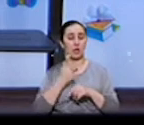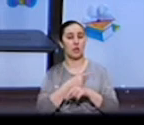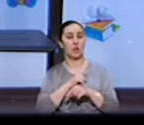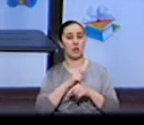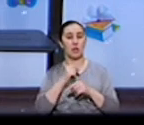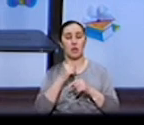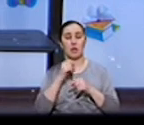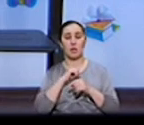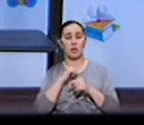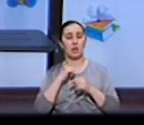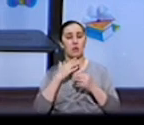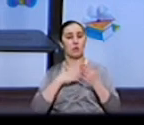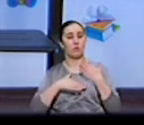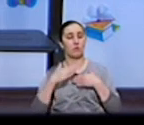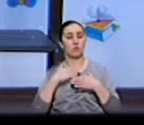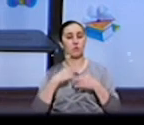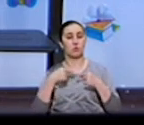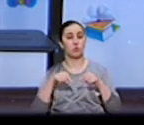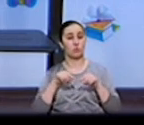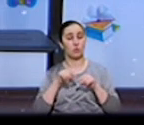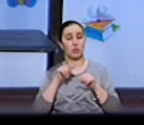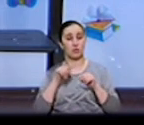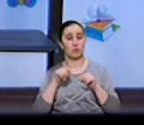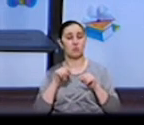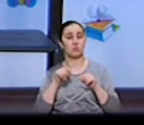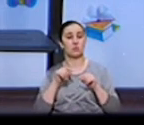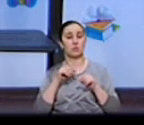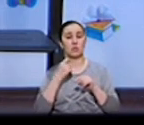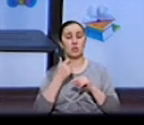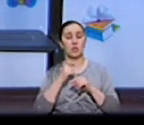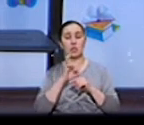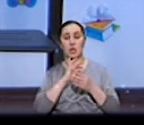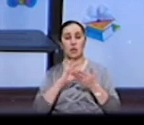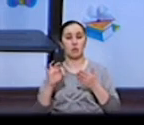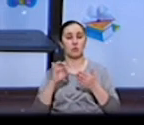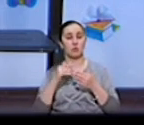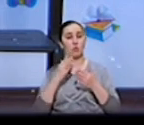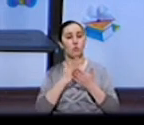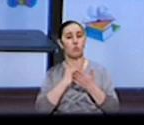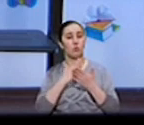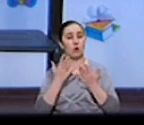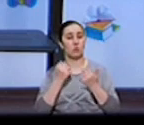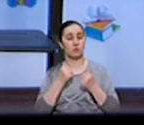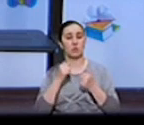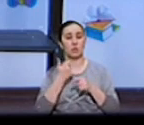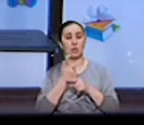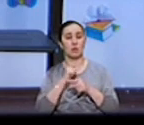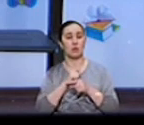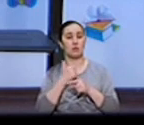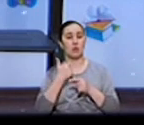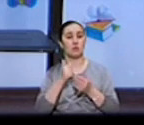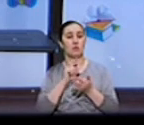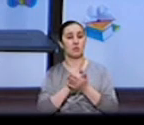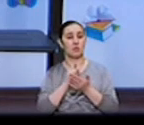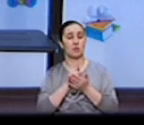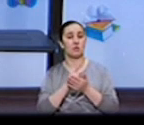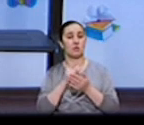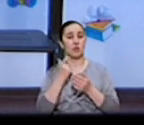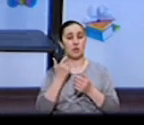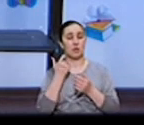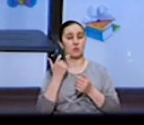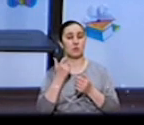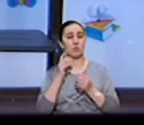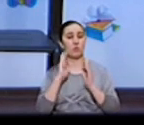yaxshi, eng quvnoq, shu bilan birga eng a'lochi, umuman olganda eng yaxshi fazilat